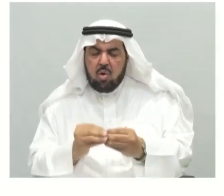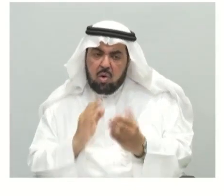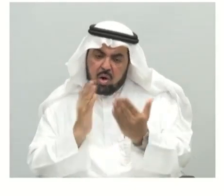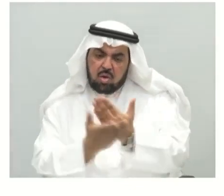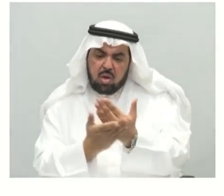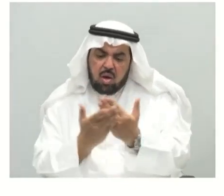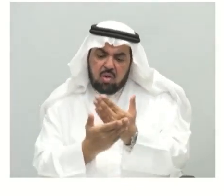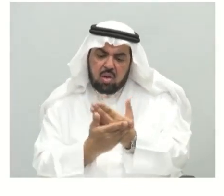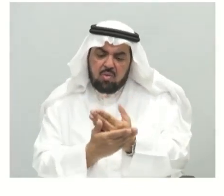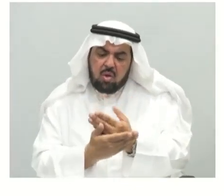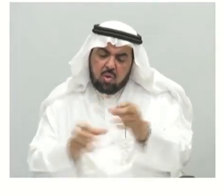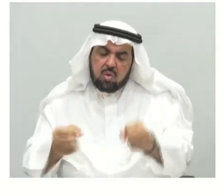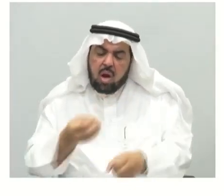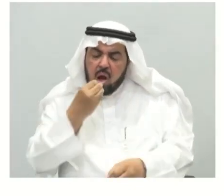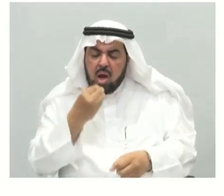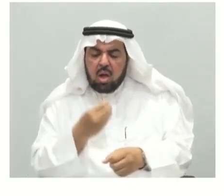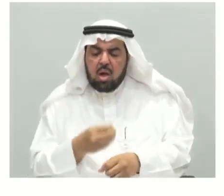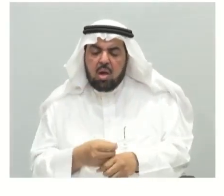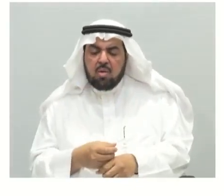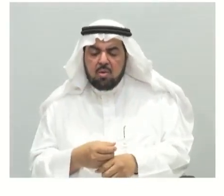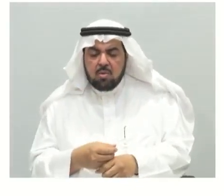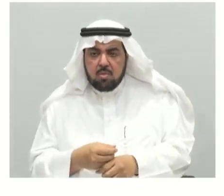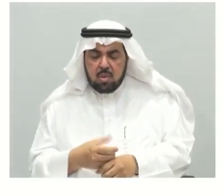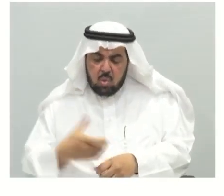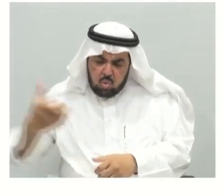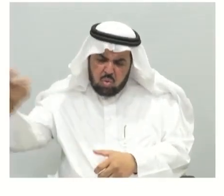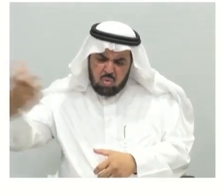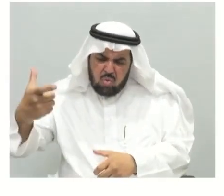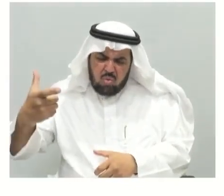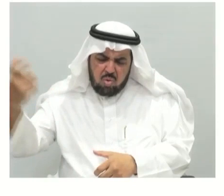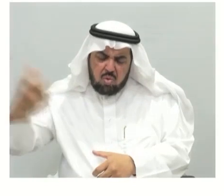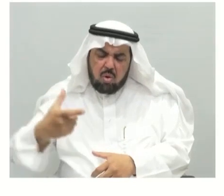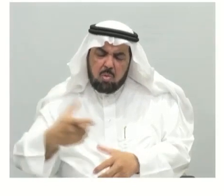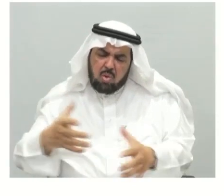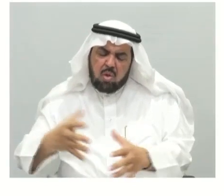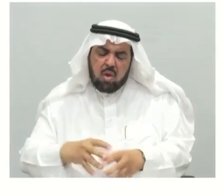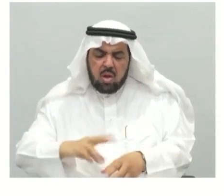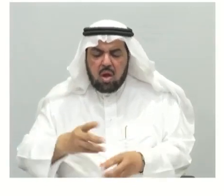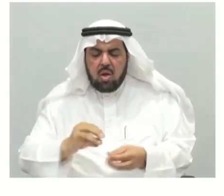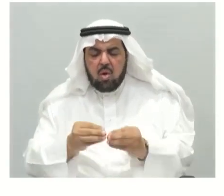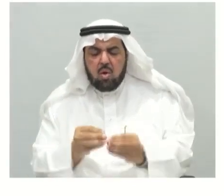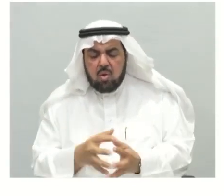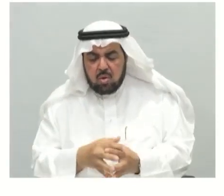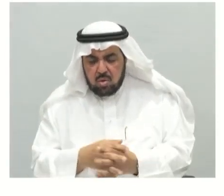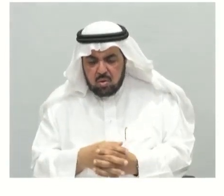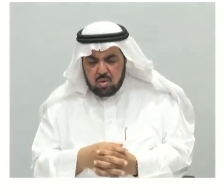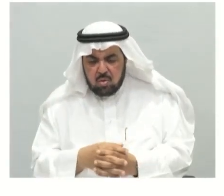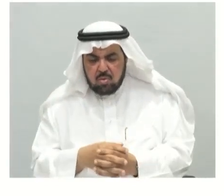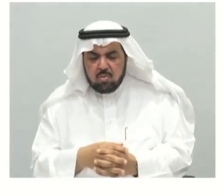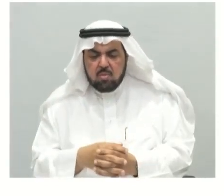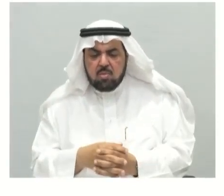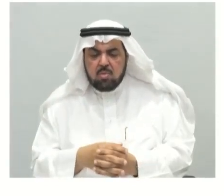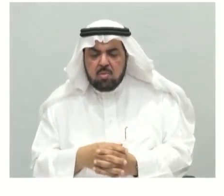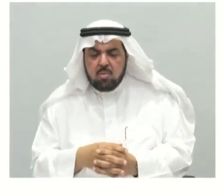للتمويه للحصول على الغذاء او التعرض الى كميه عاليه من الضوء قد يتغير لون الكائن